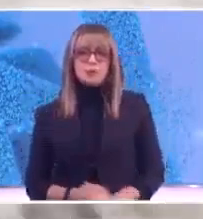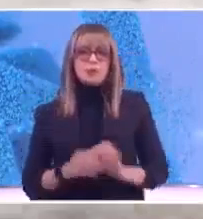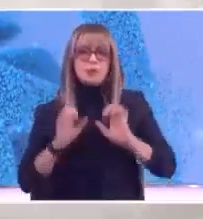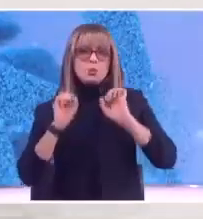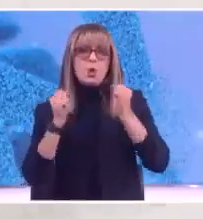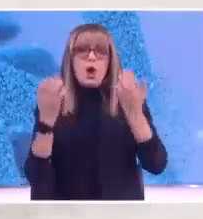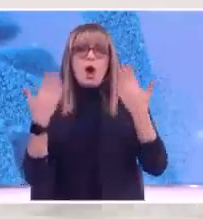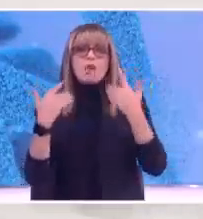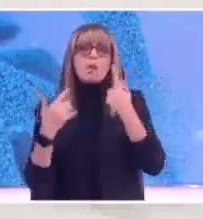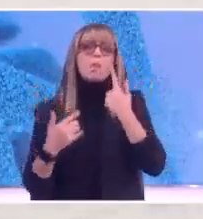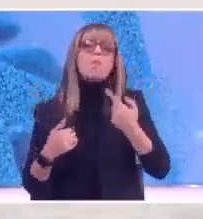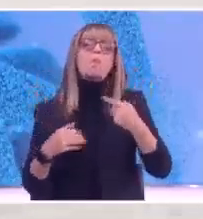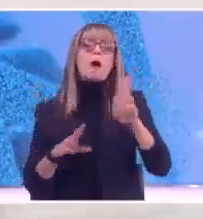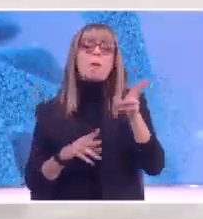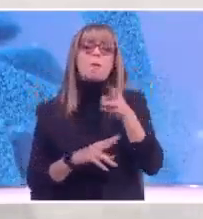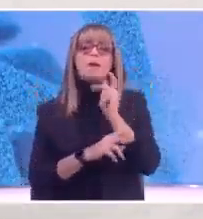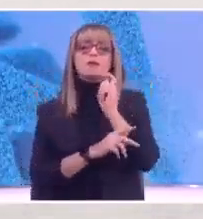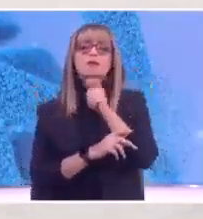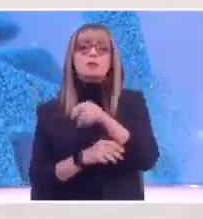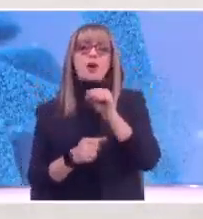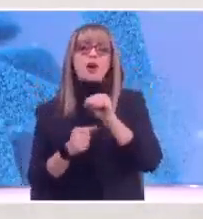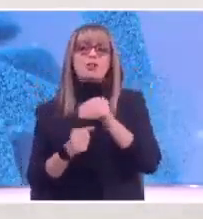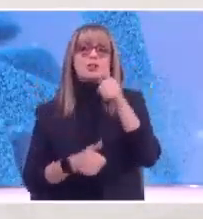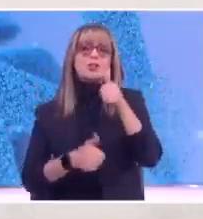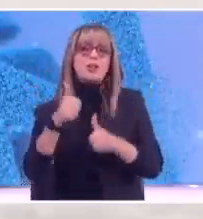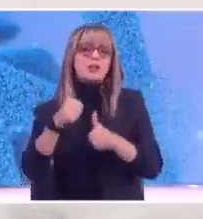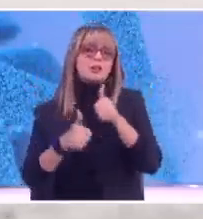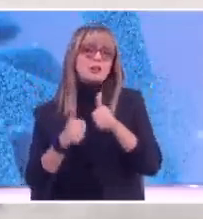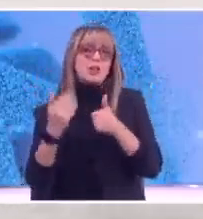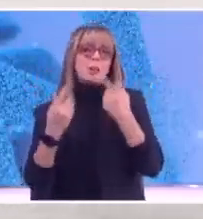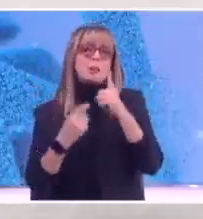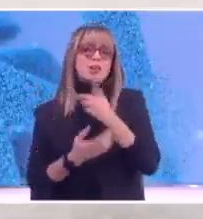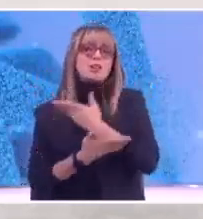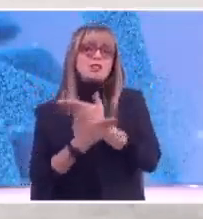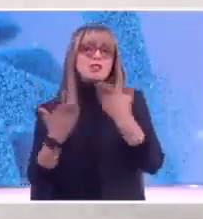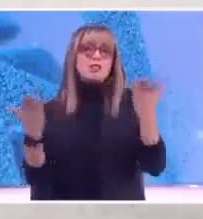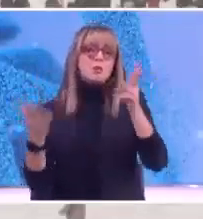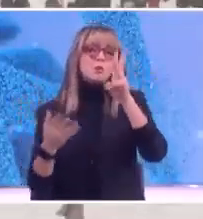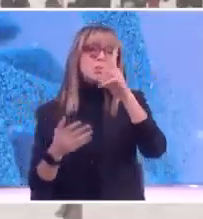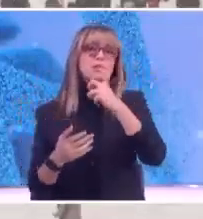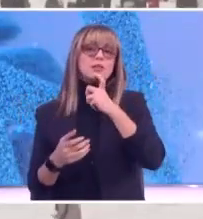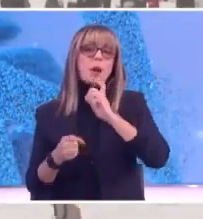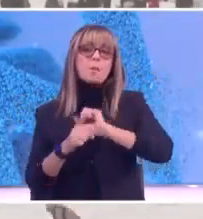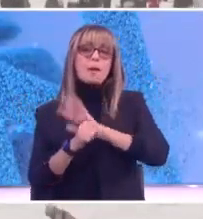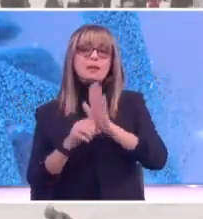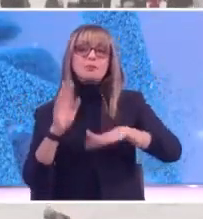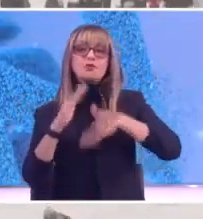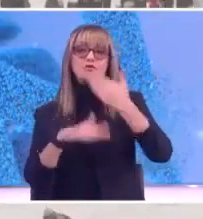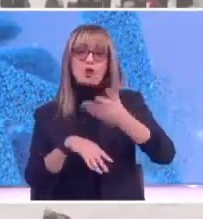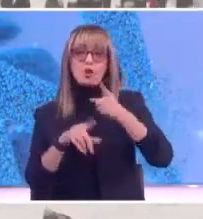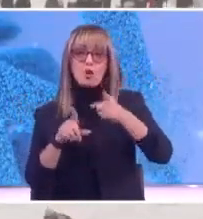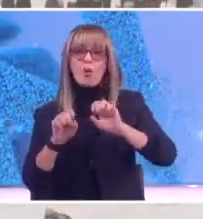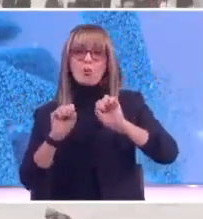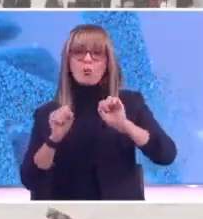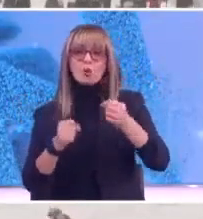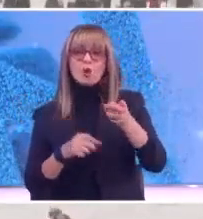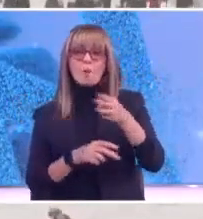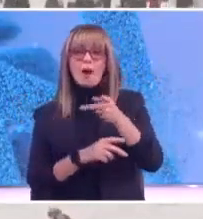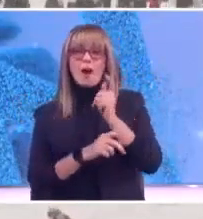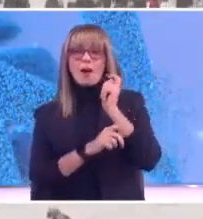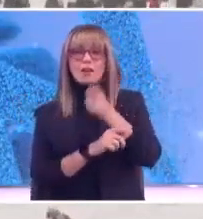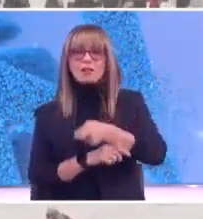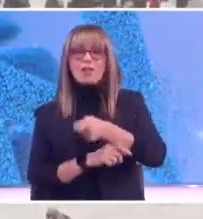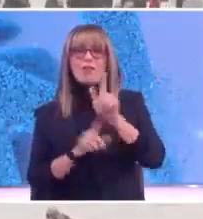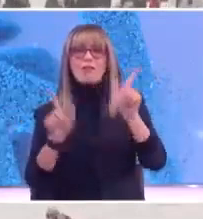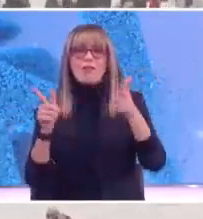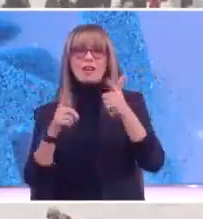Dondurucu havaya aldırmadan balık tutmak için yarıştılar. Binlerce kişi 3 yıllık pandemi arasından sonra buzda balık avı festivaline